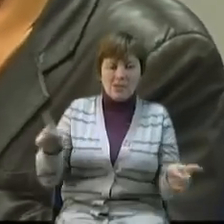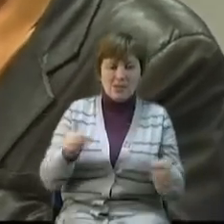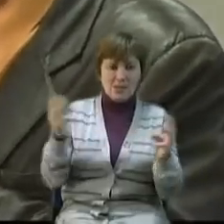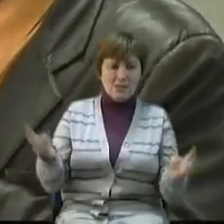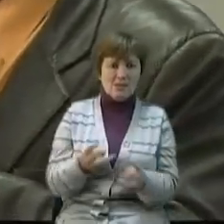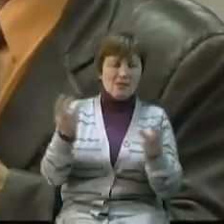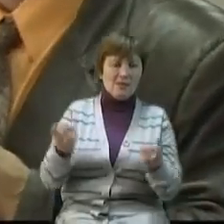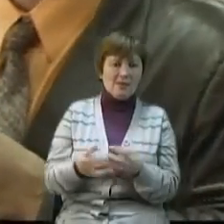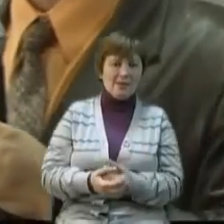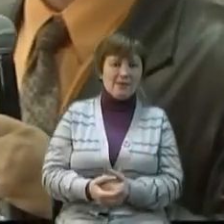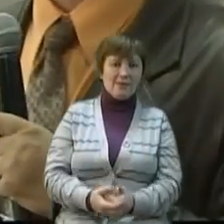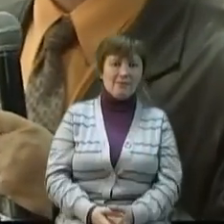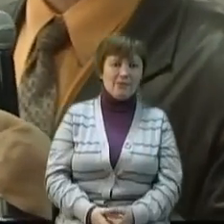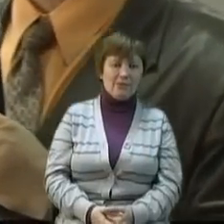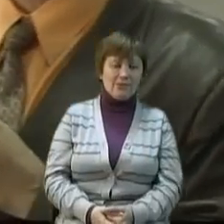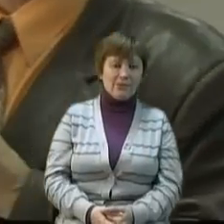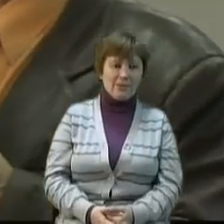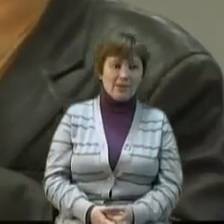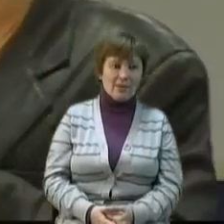Там.